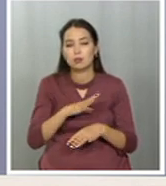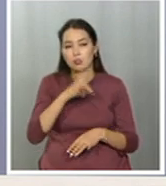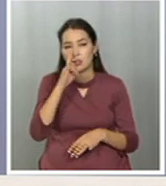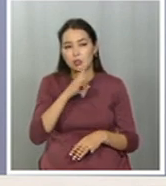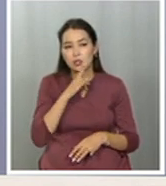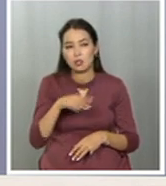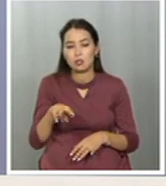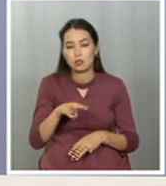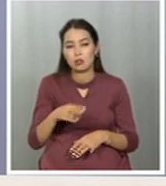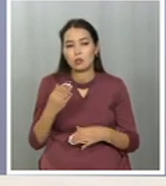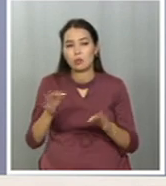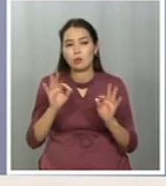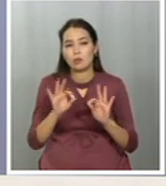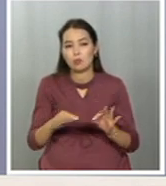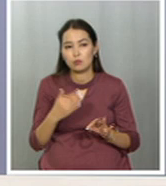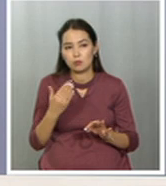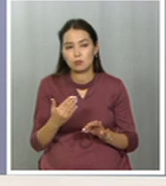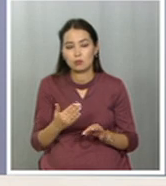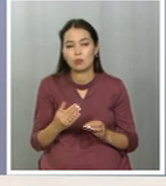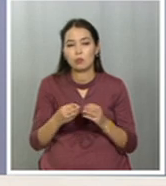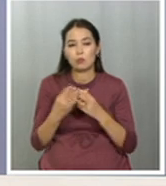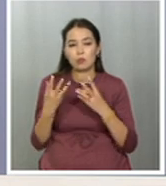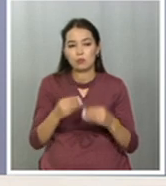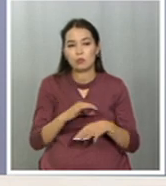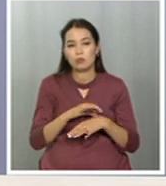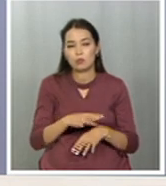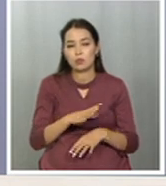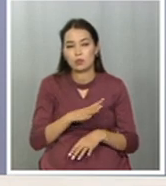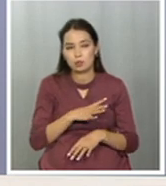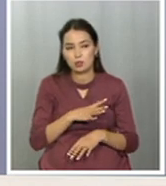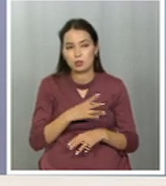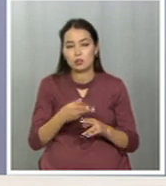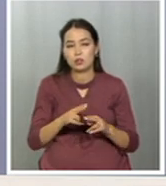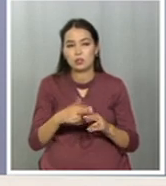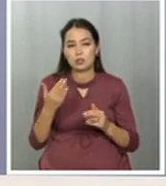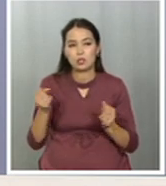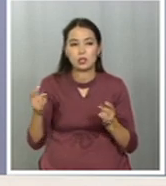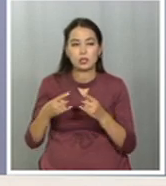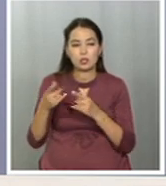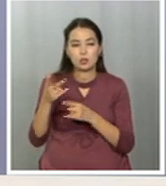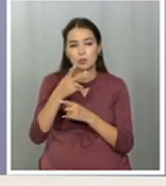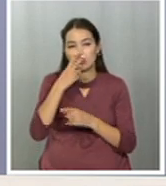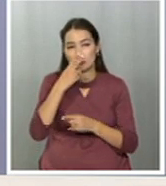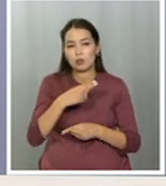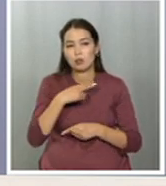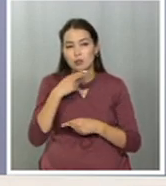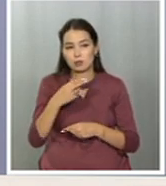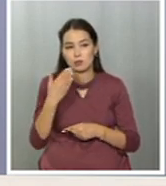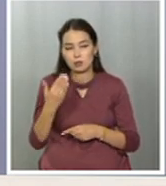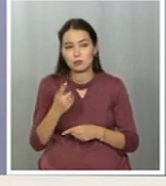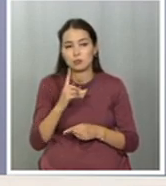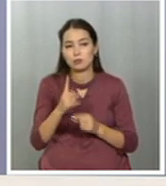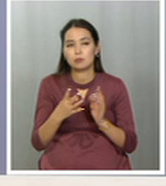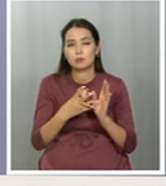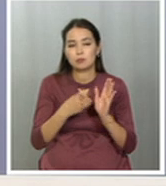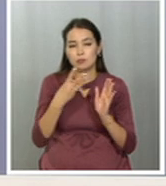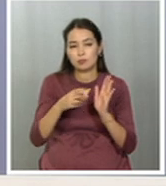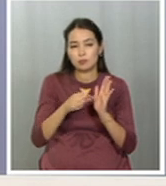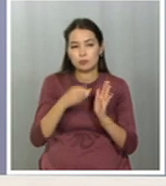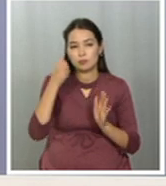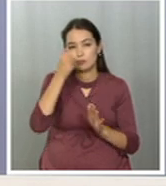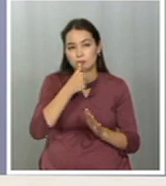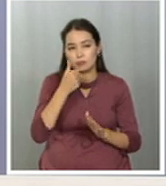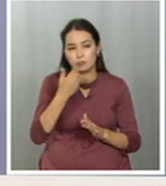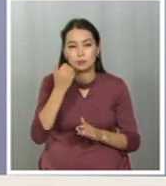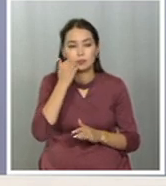менен өнерінің 10 күндігі өтті. Енді экрандағы бейнебаянды көре отырып, 1936 жылы